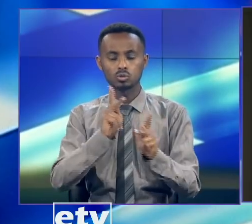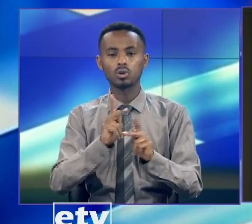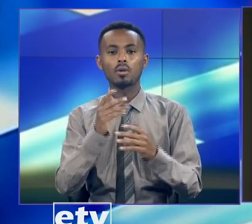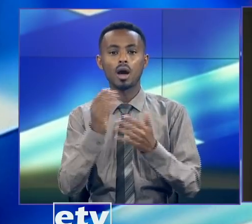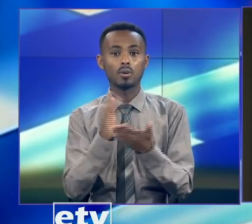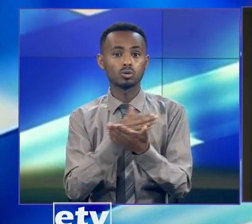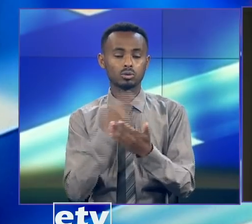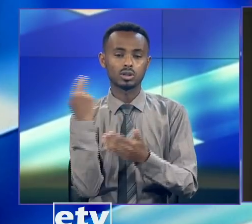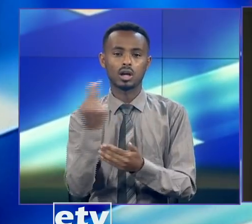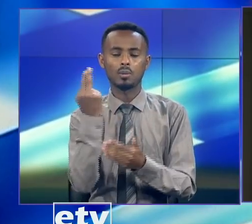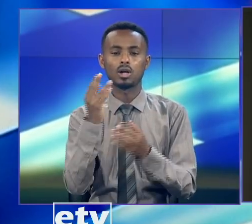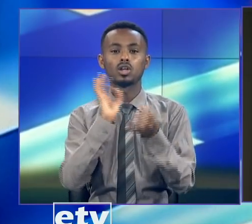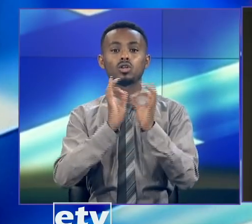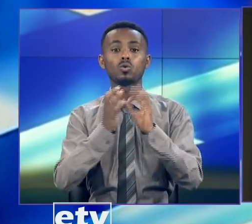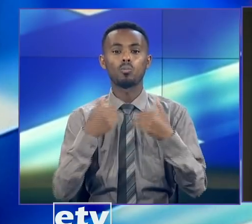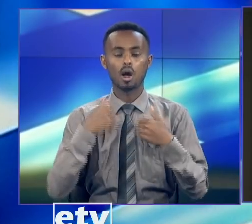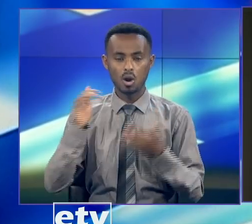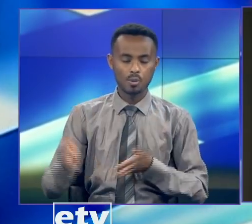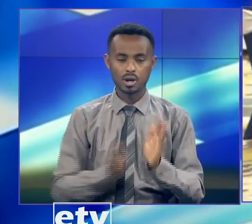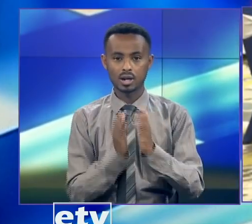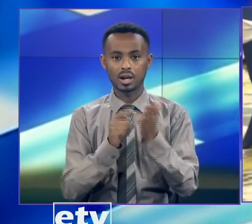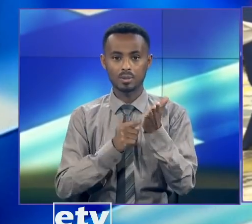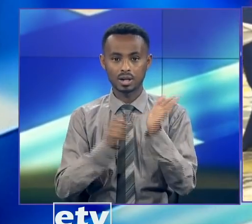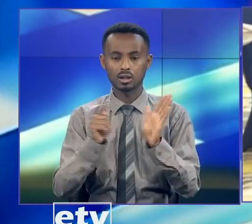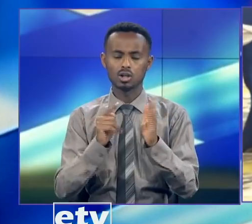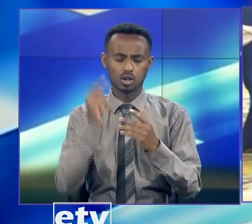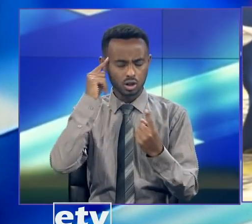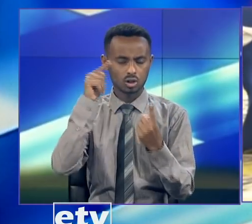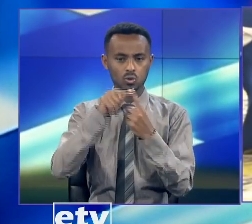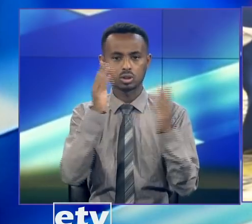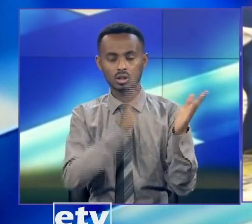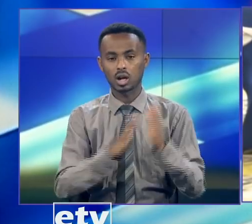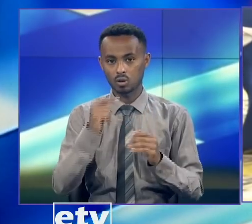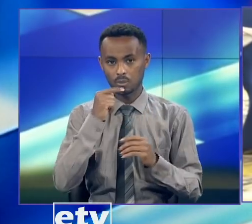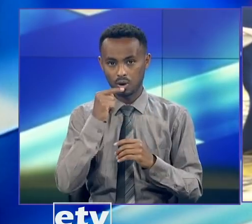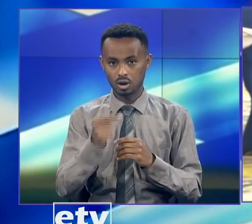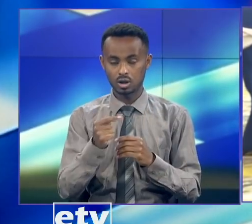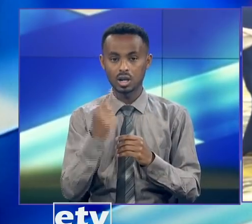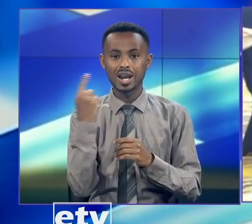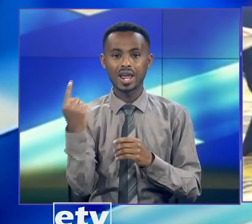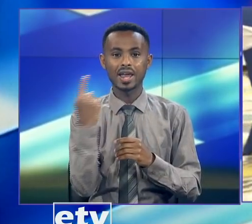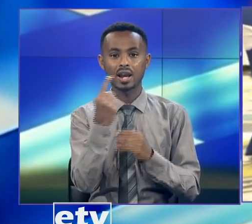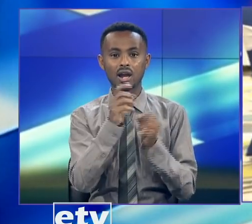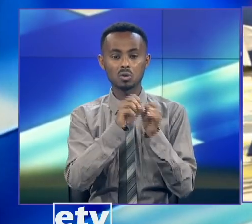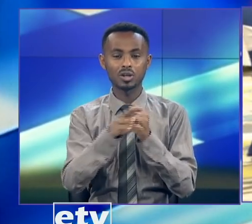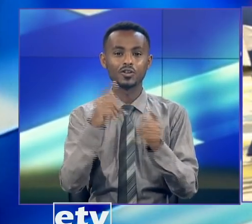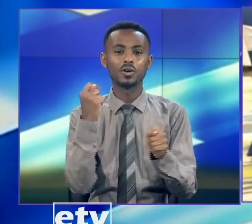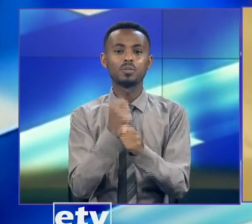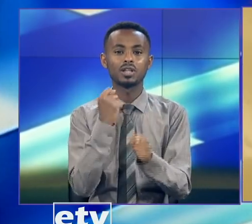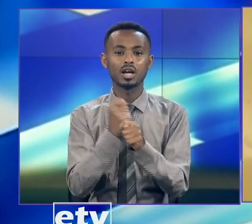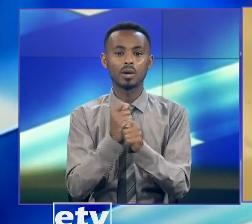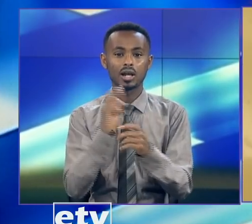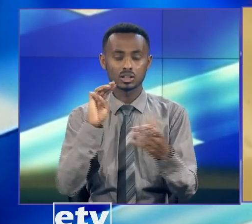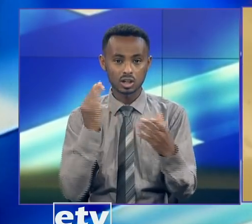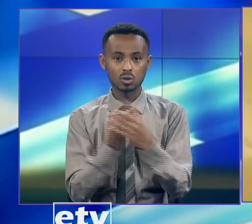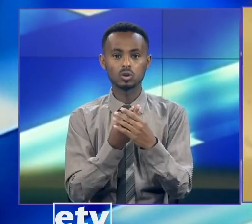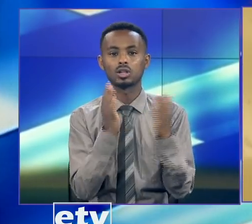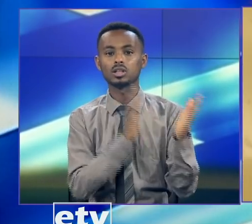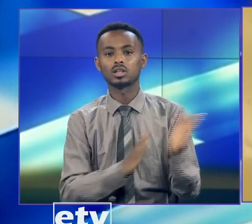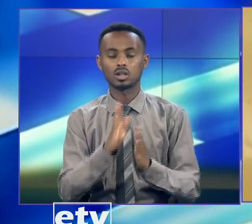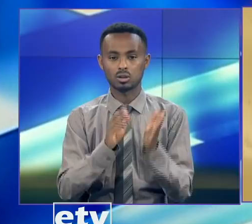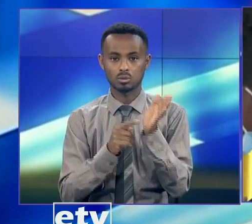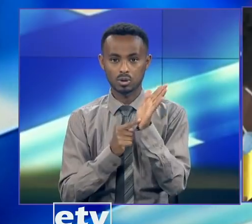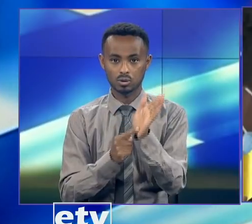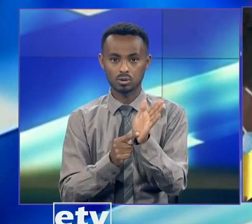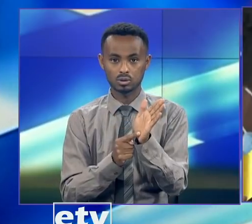የአምራቹንም ተጠቃሚነት ትርጉም ባለው መንገድ ለመግለጥ እቅዱ ተዘጋጅቷል ብለዋል። ለእያንዳንዱ ዘርፍ መተግበሪያ ሰነዶች እንደተዘጋጀለት